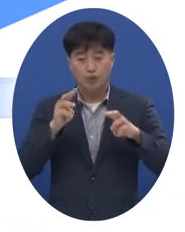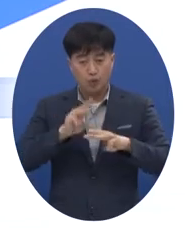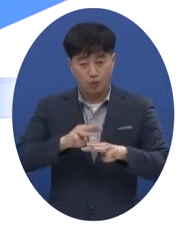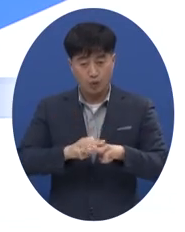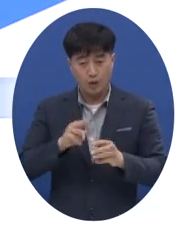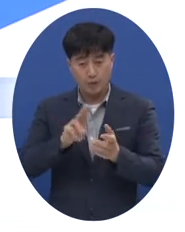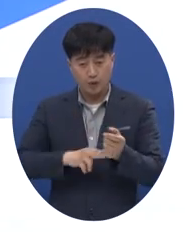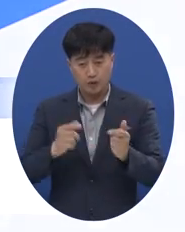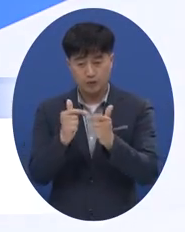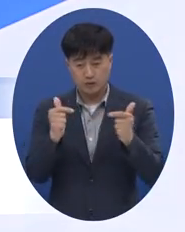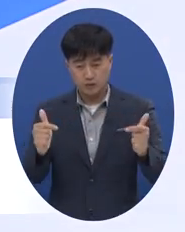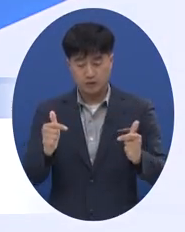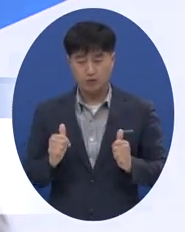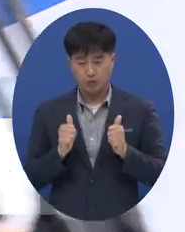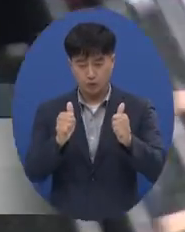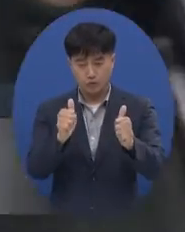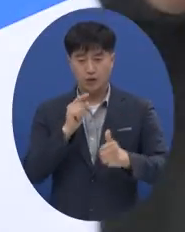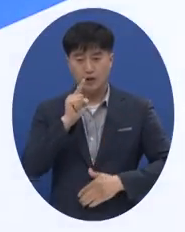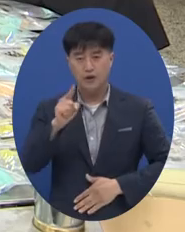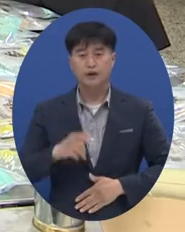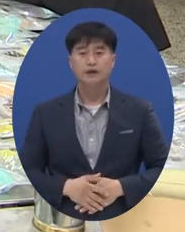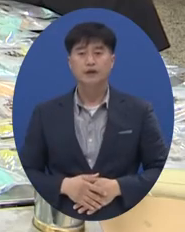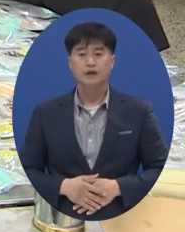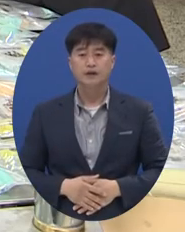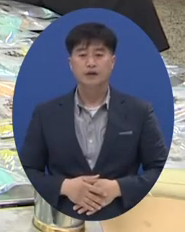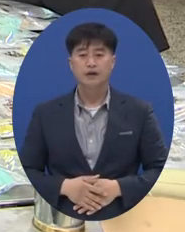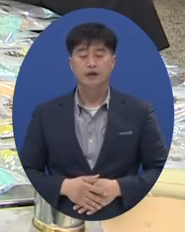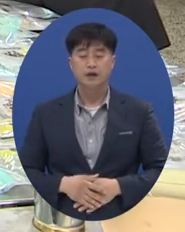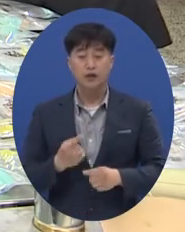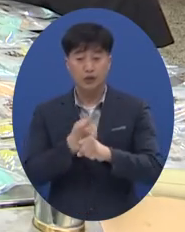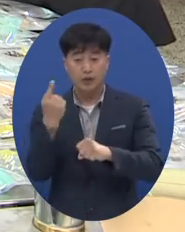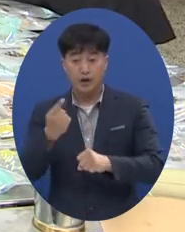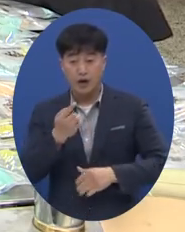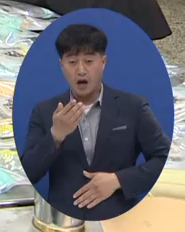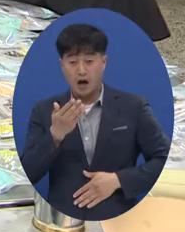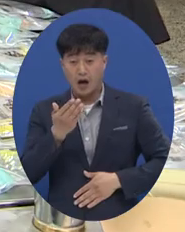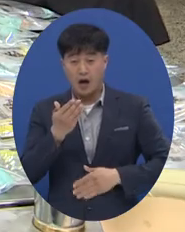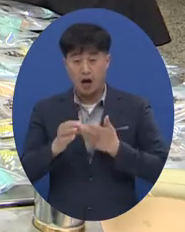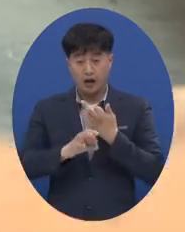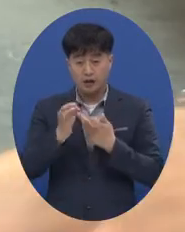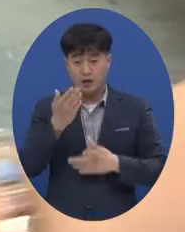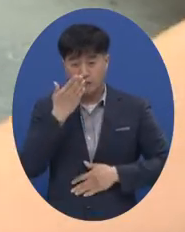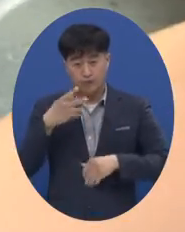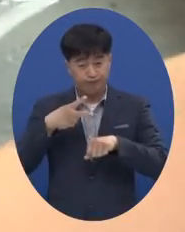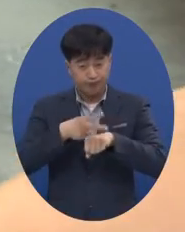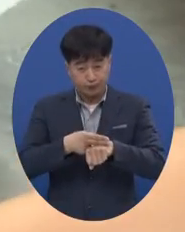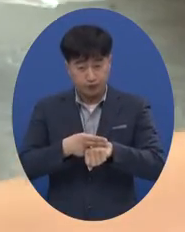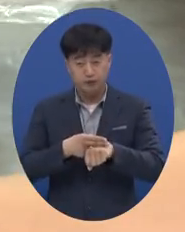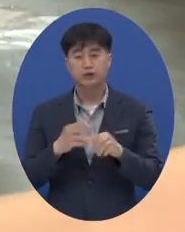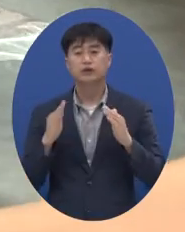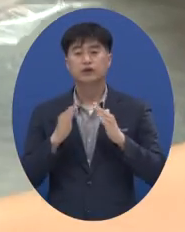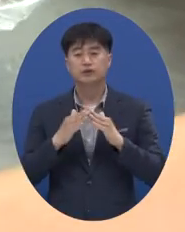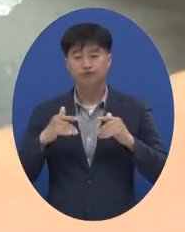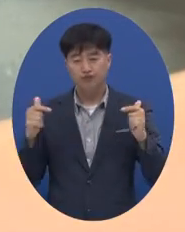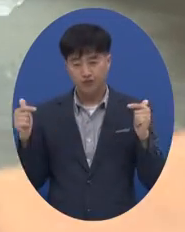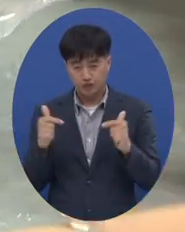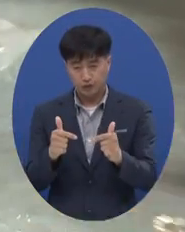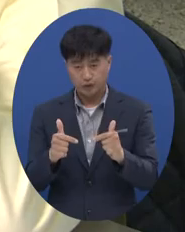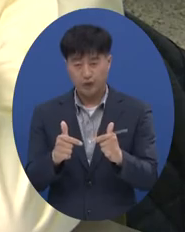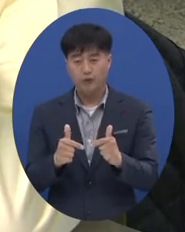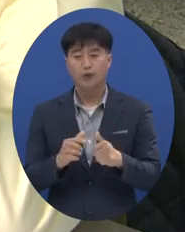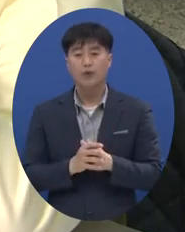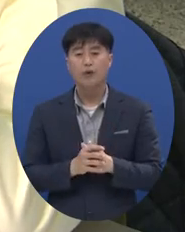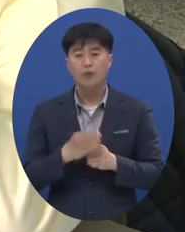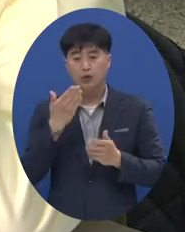중소농업의 판로에 확대 심수겠습니다. 이 밖에 아침을 거르는 가정의 비율을 낮추고 민관합동먹거리위원회를